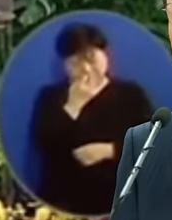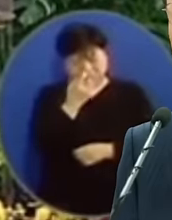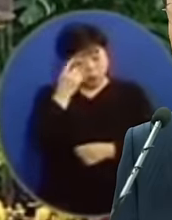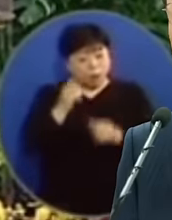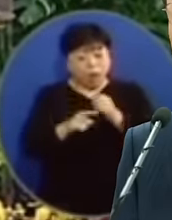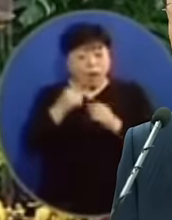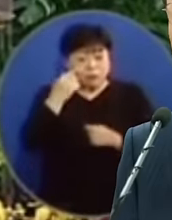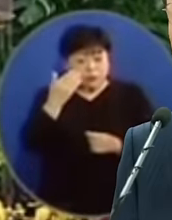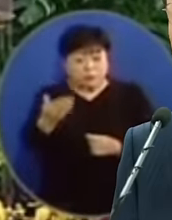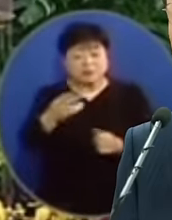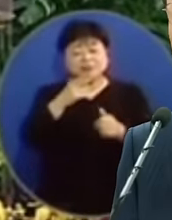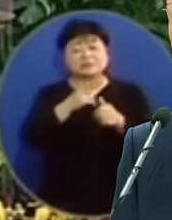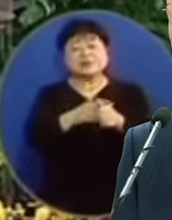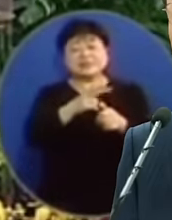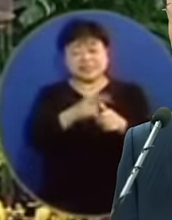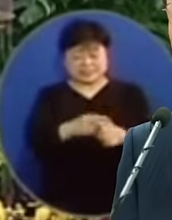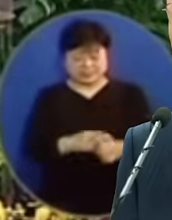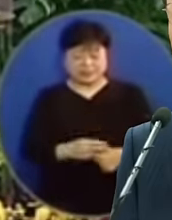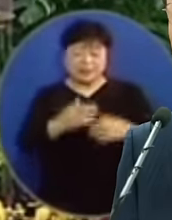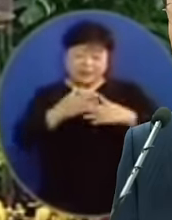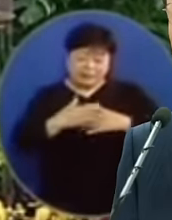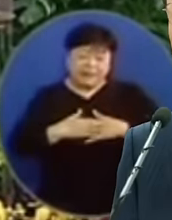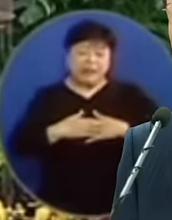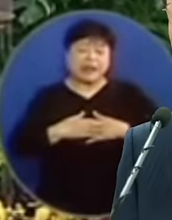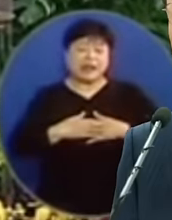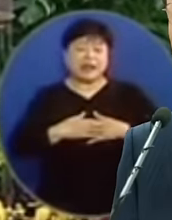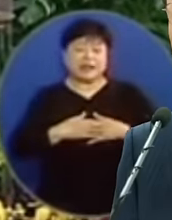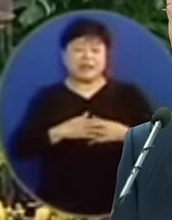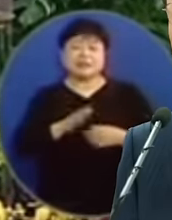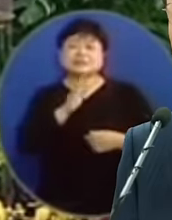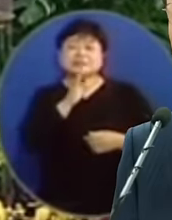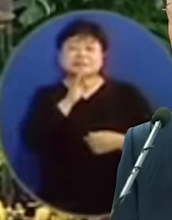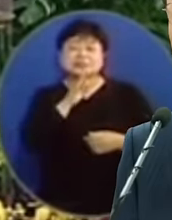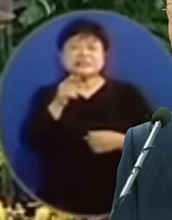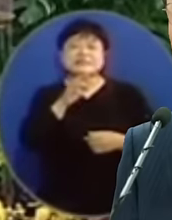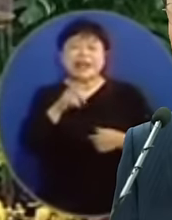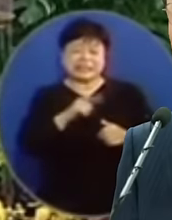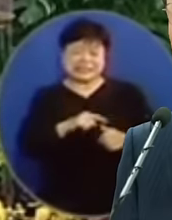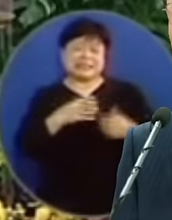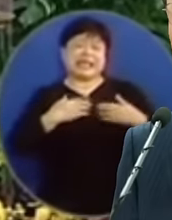그렇습니까? 선생님, 제가 바로 그 그리말디입니다.